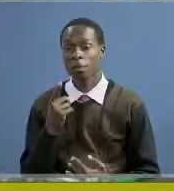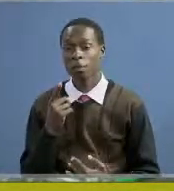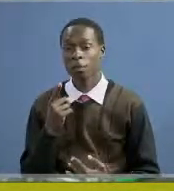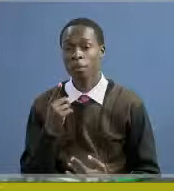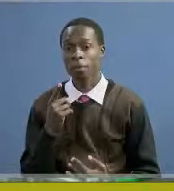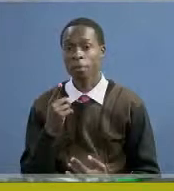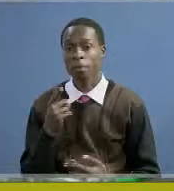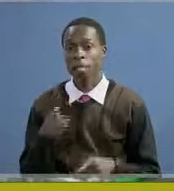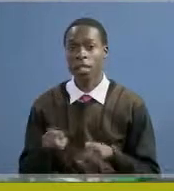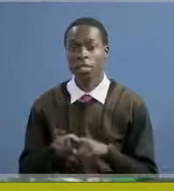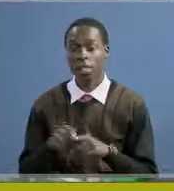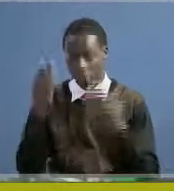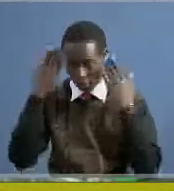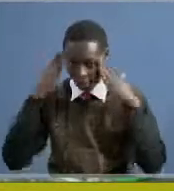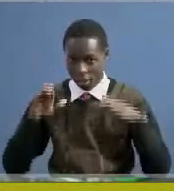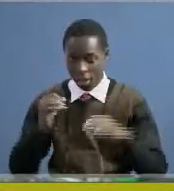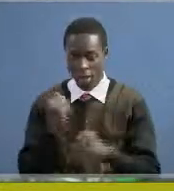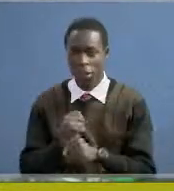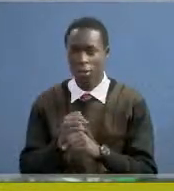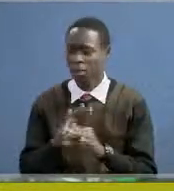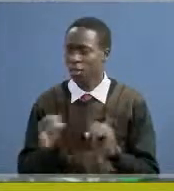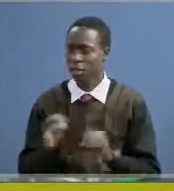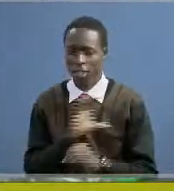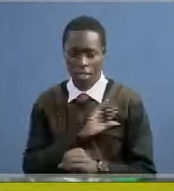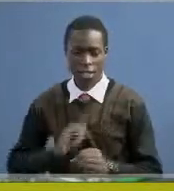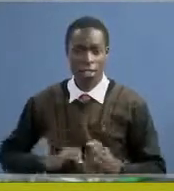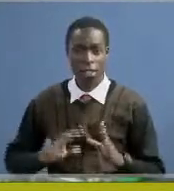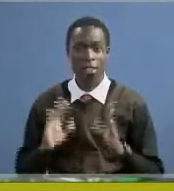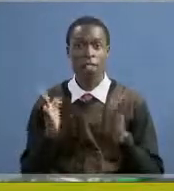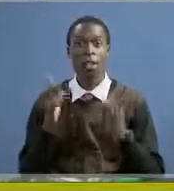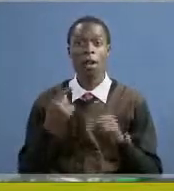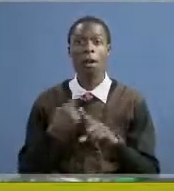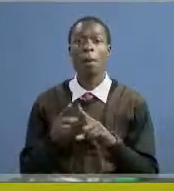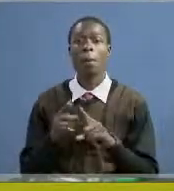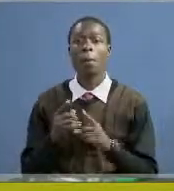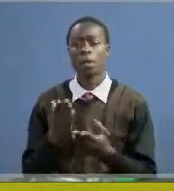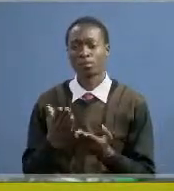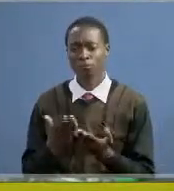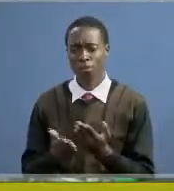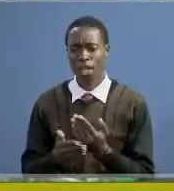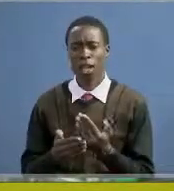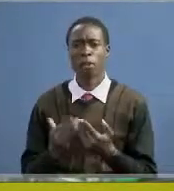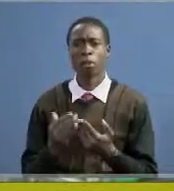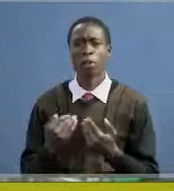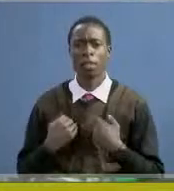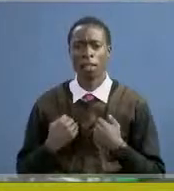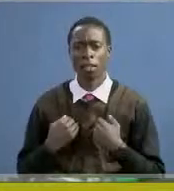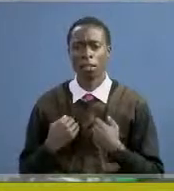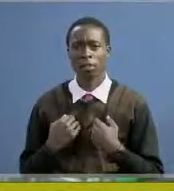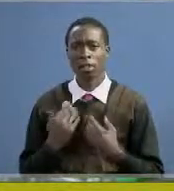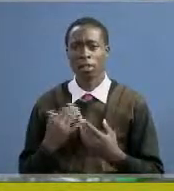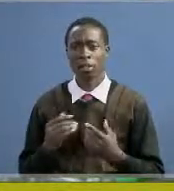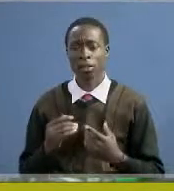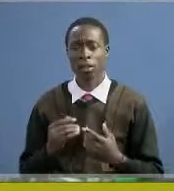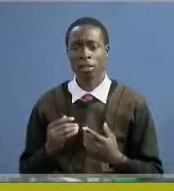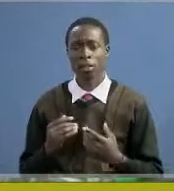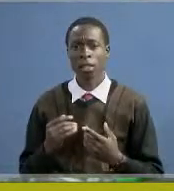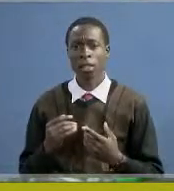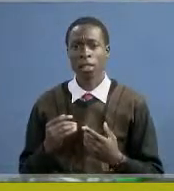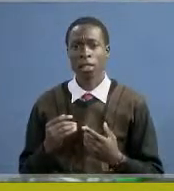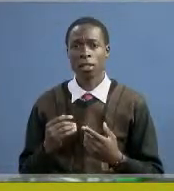As Muslims, we don't do a budget during Christmas, but at least you have something because definitely there will be some